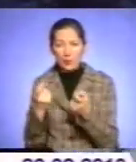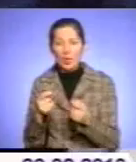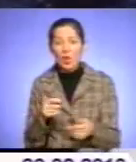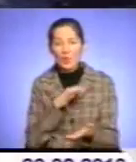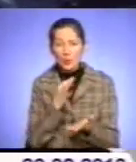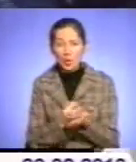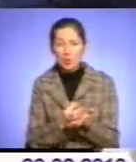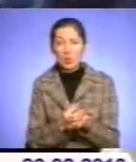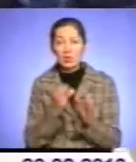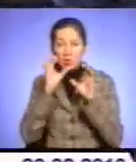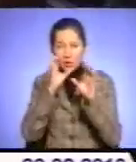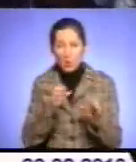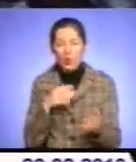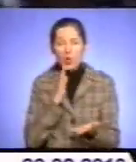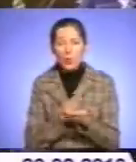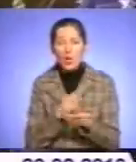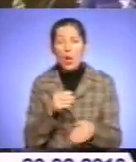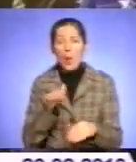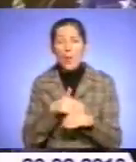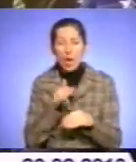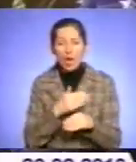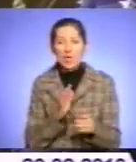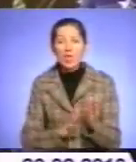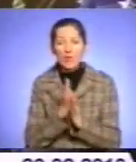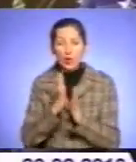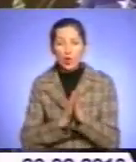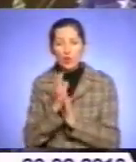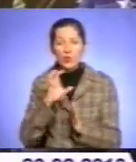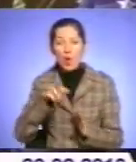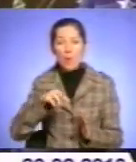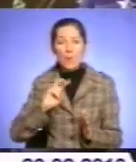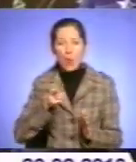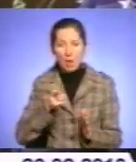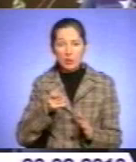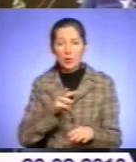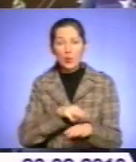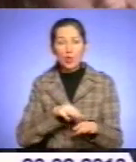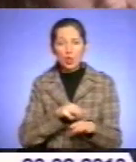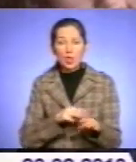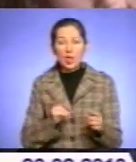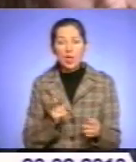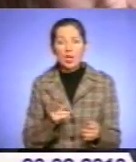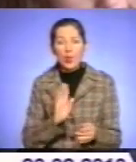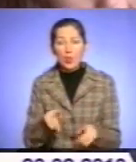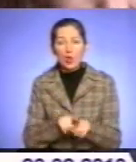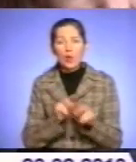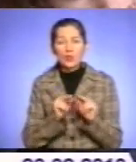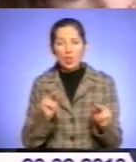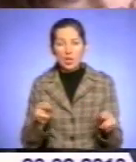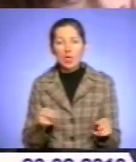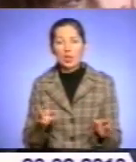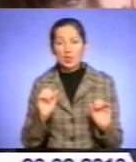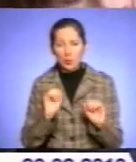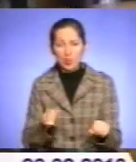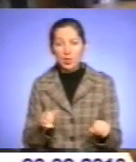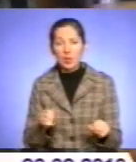покарання навіть за вирощування снодійного маку. Міліціонери, які не вперше приміряли на себе роль вчителів, зуміли завоювати увагу підлітків